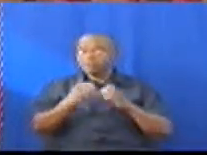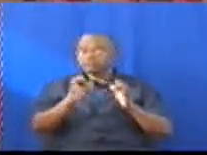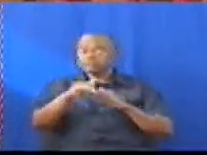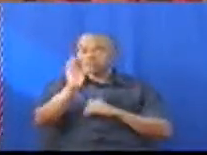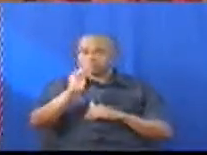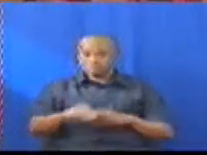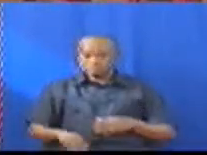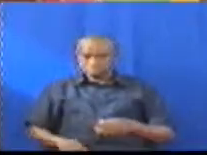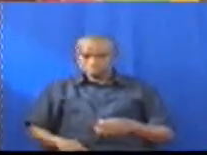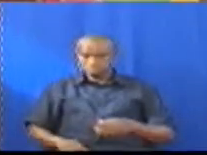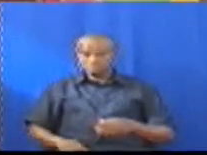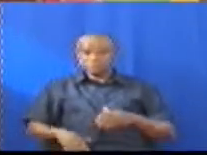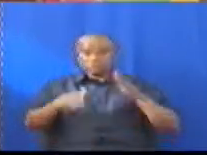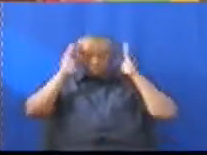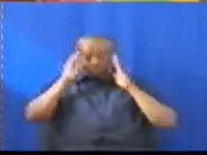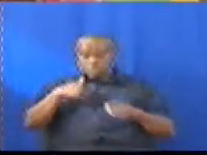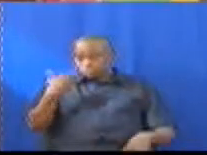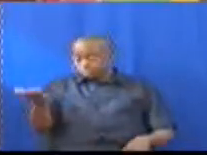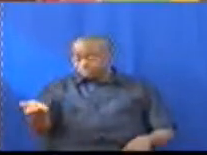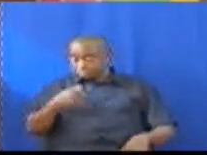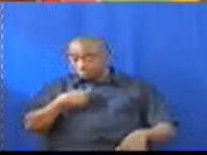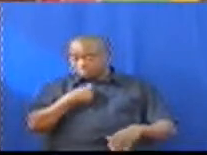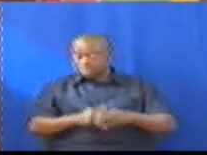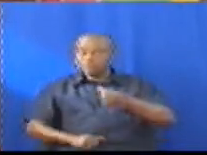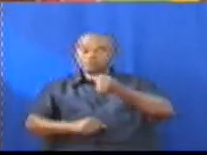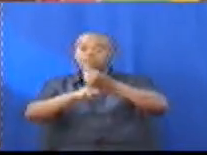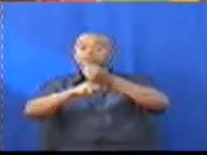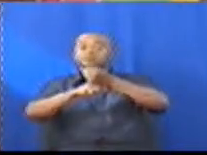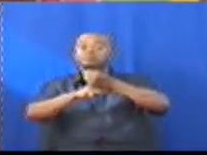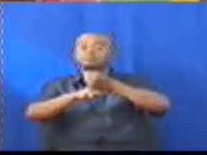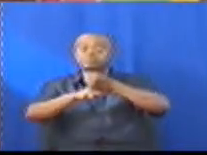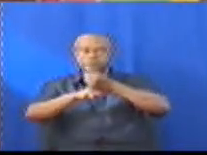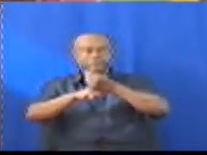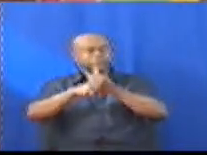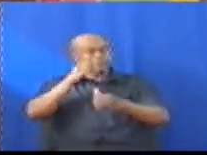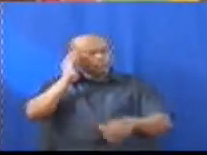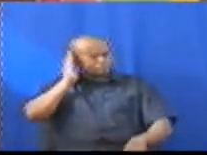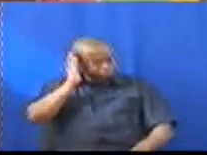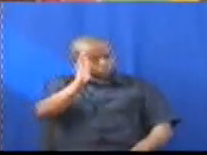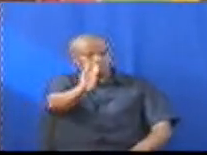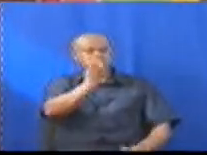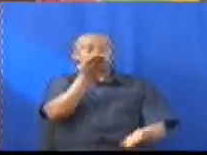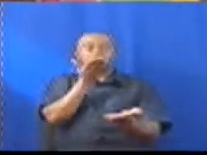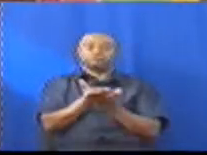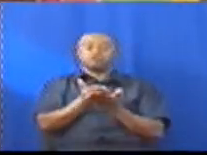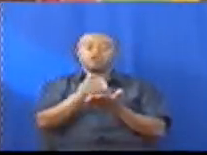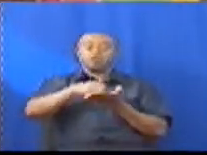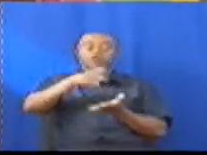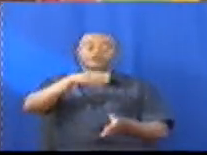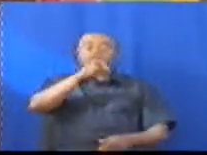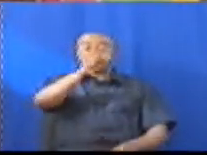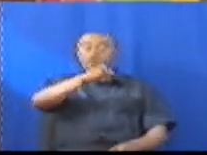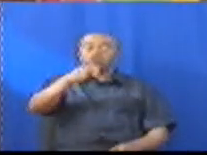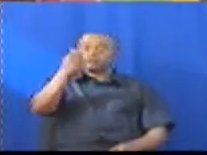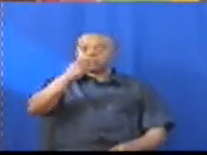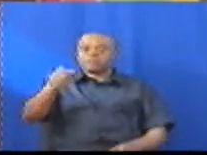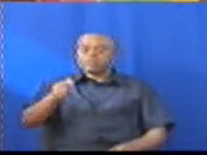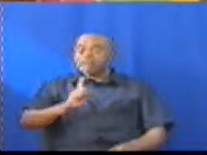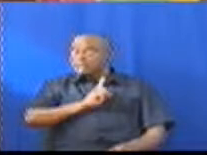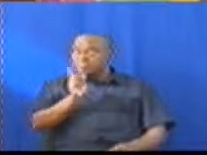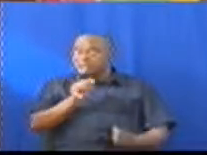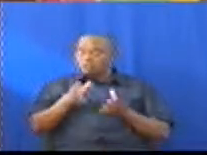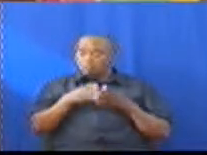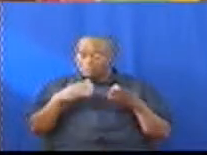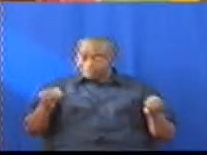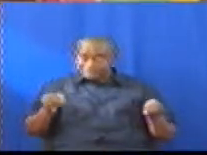Mheshimiwa Naibu Spika, naunga mkono kabisa mswada huu kwa maslahi ya Tanzania bila kuathiri masharti